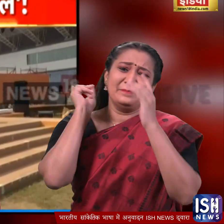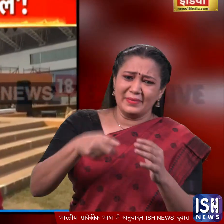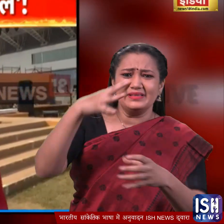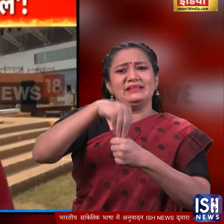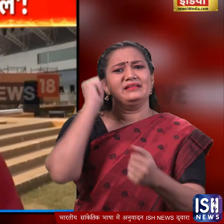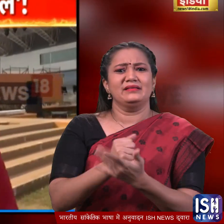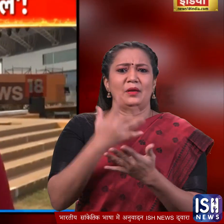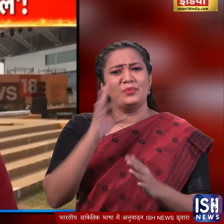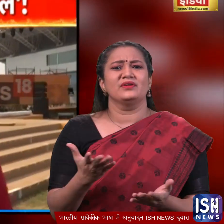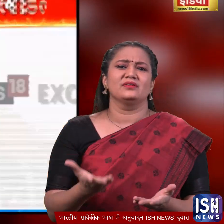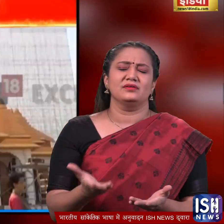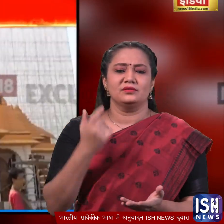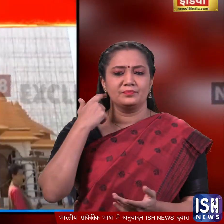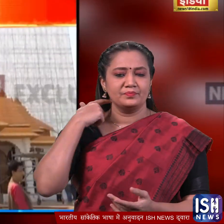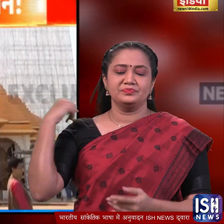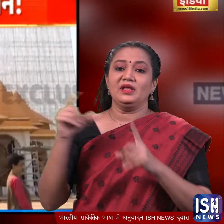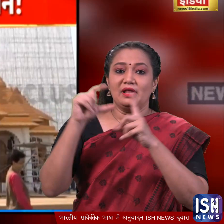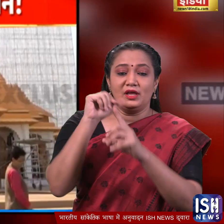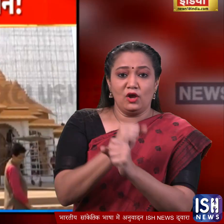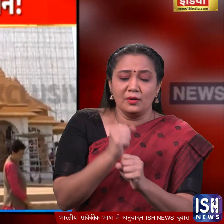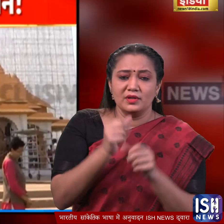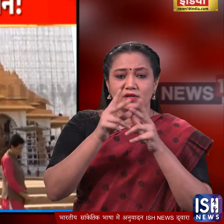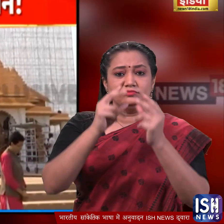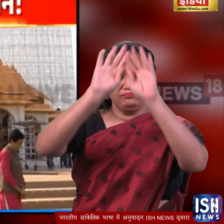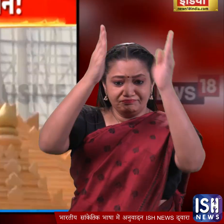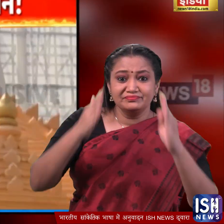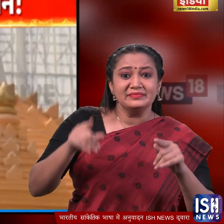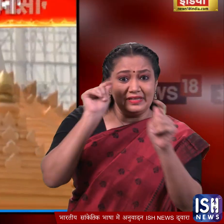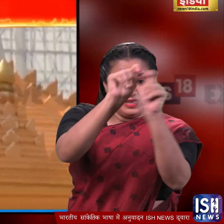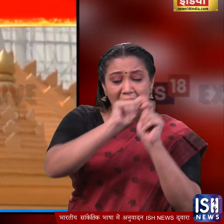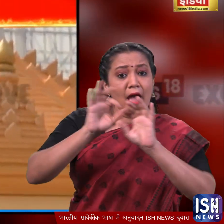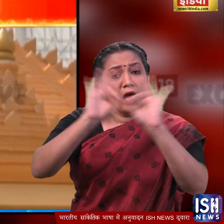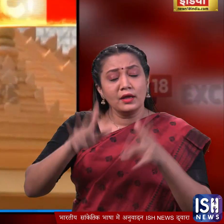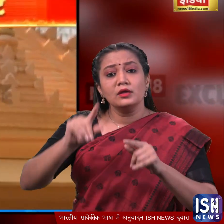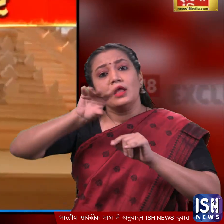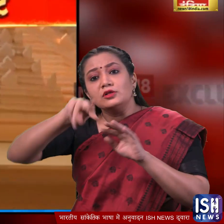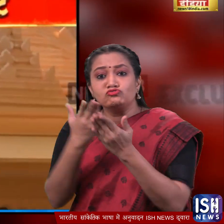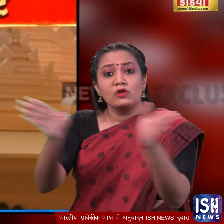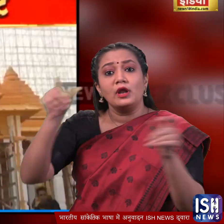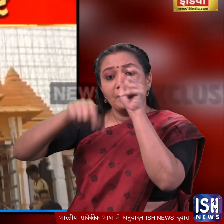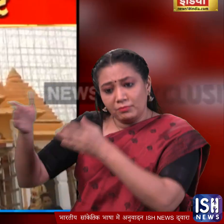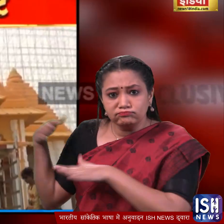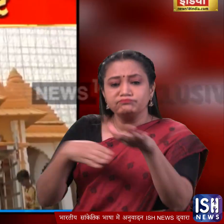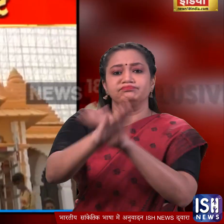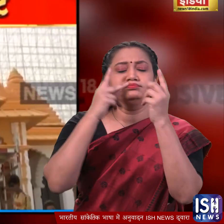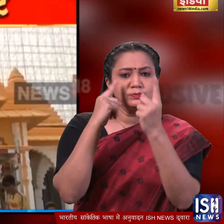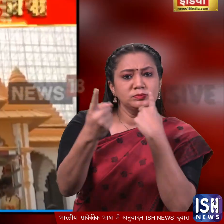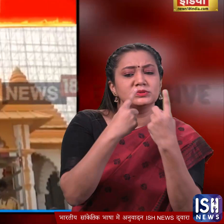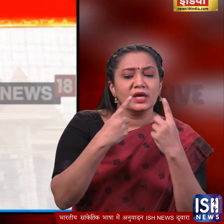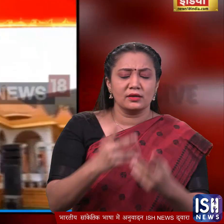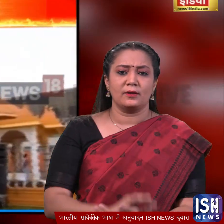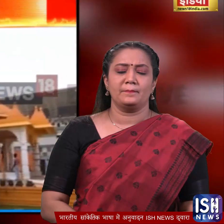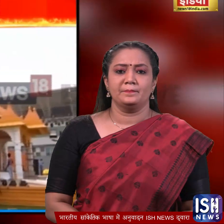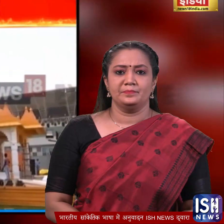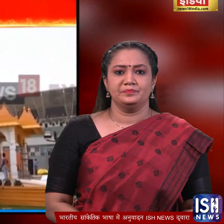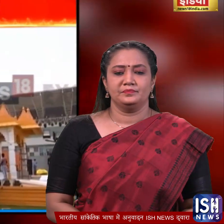श्री राम का तो एक महत्वपूर्ण भूमिका होगी ही। दिल्ली सरकार दिवाली के बाद इस मॉडल को आम लोगों के लिए खोलने के बारे में भी सोच रही है, ताकि वो दिल्ली में राम